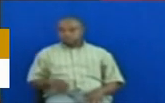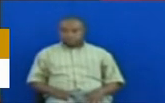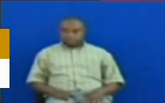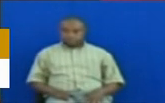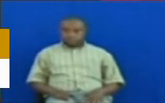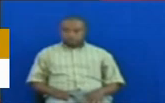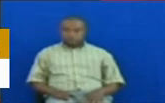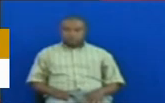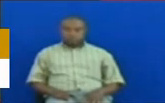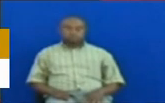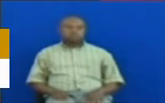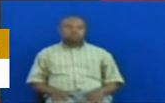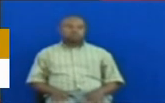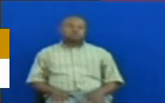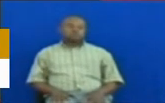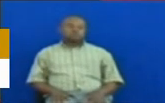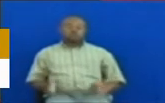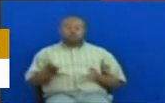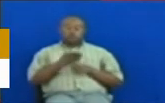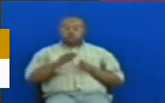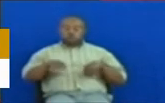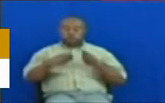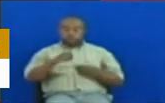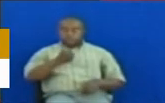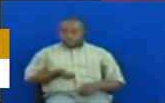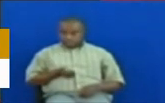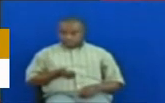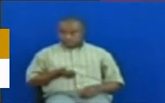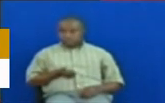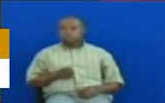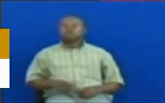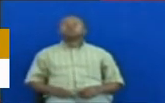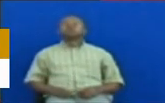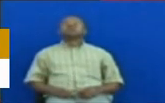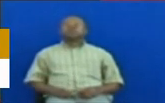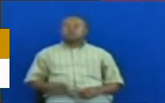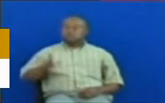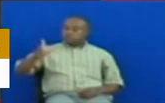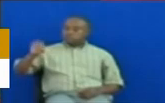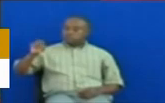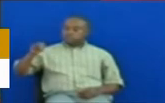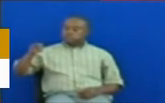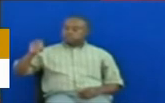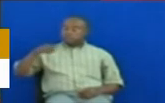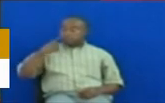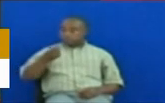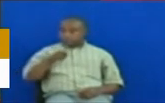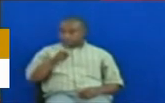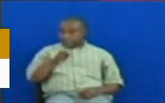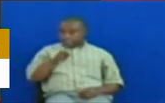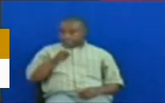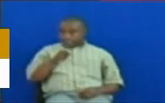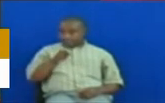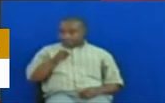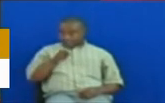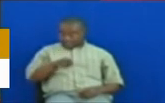make decisions relating to utoaji wa leseni, kukataa, kubatilisha na kadhalika. Mamlaka haya yote akiwa amepewa